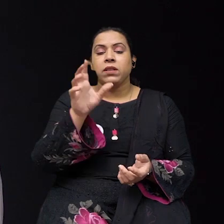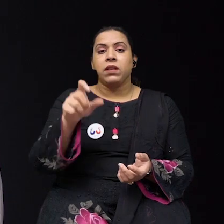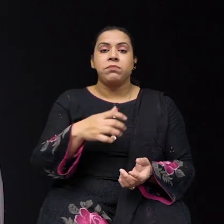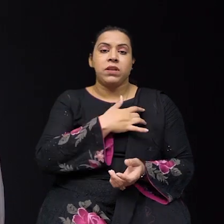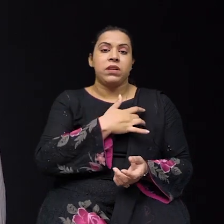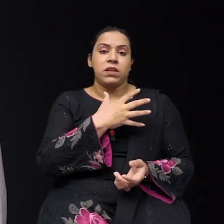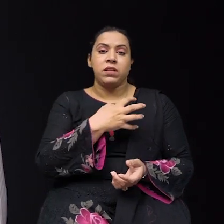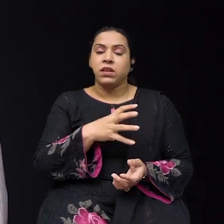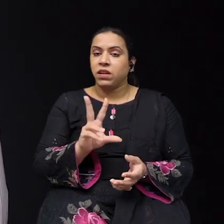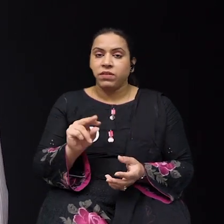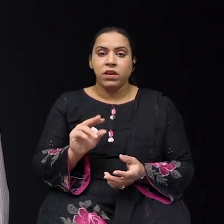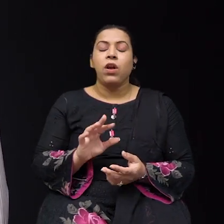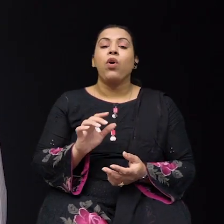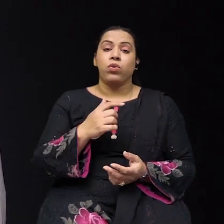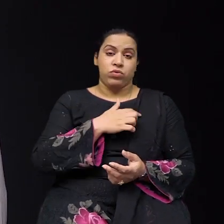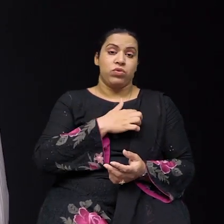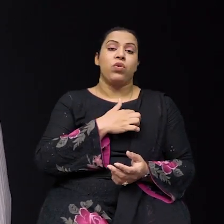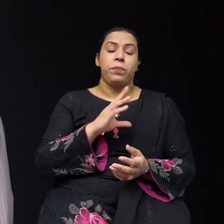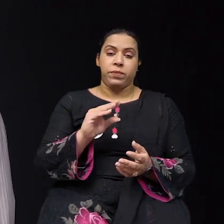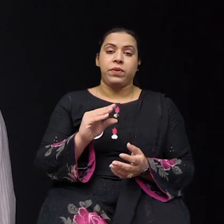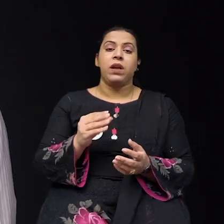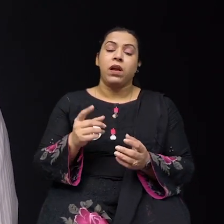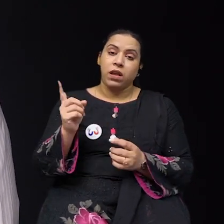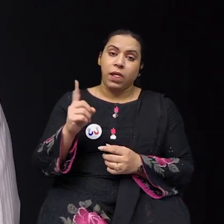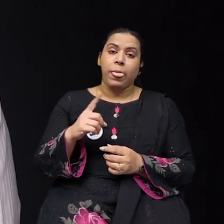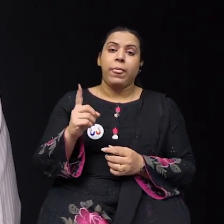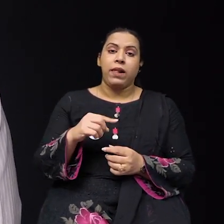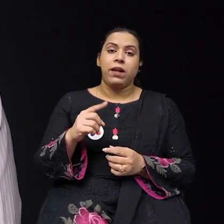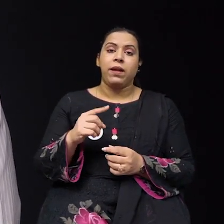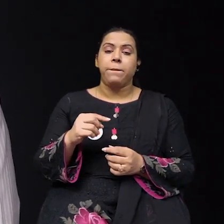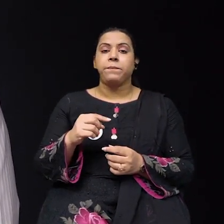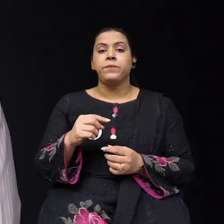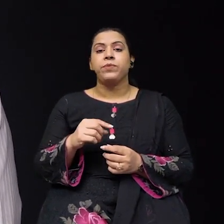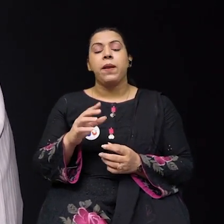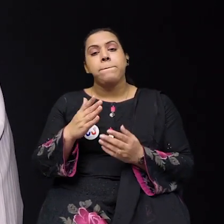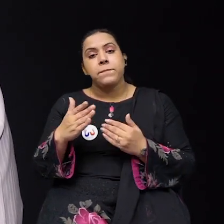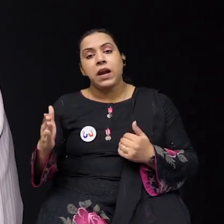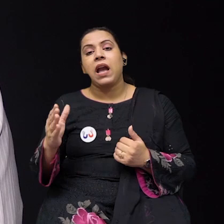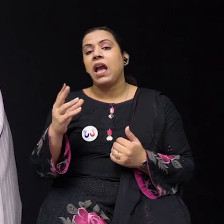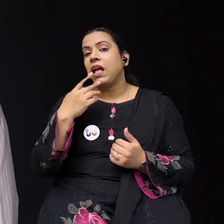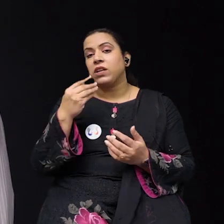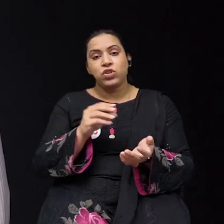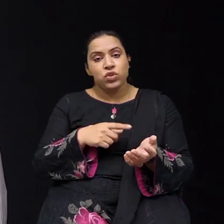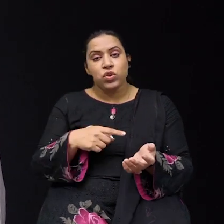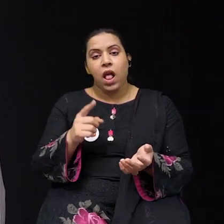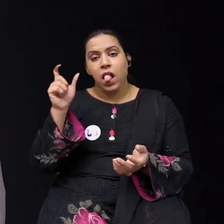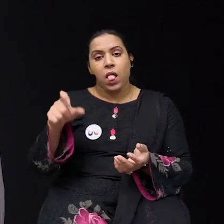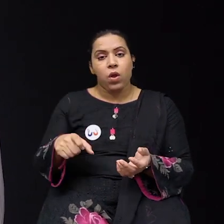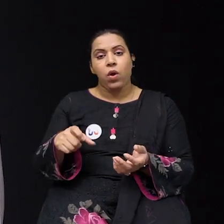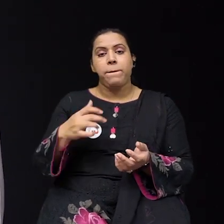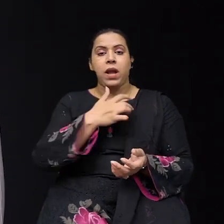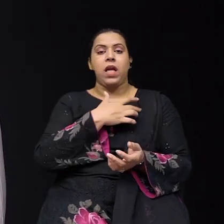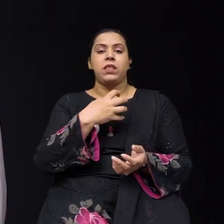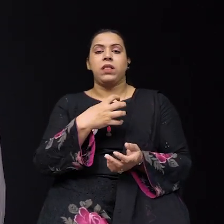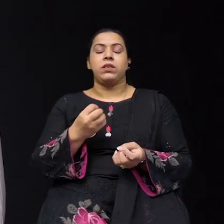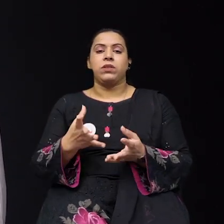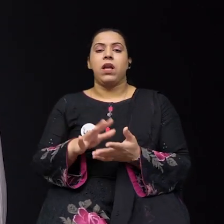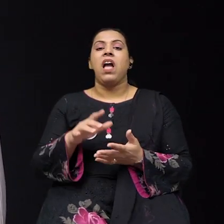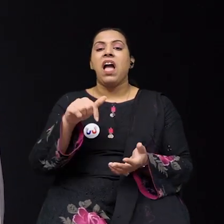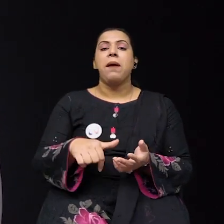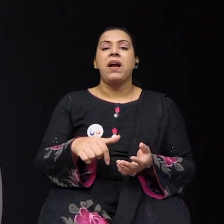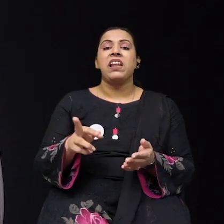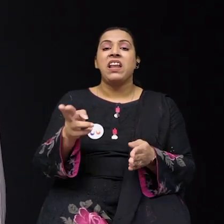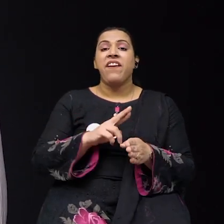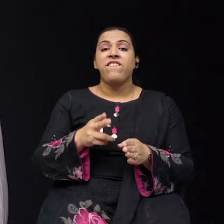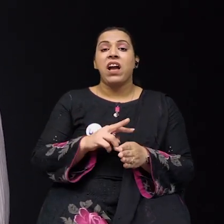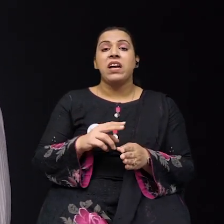یہ ہے کہ اس کو دل کی تکلیف نہیں ہے. اس کو بھی دل کی تکلیف ہوتی ہے اور کئی غیر شوگر کے لوگوں کو بھی بغیر درد کے تکلیف ہوتی ہے. ہمارے ہاں